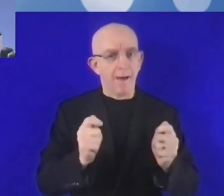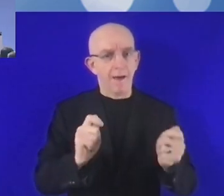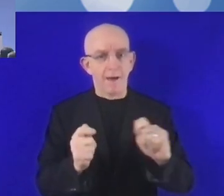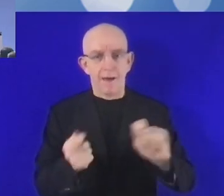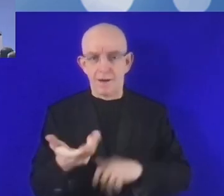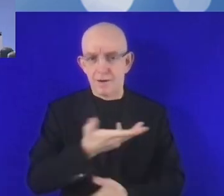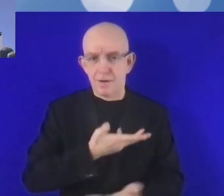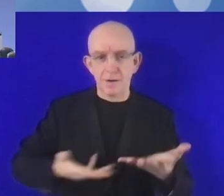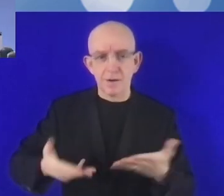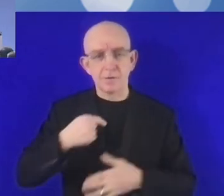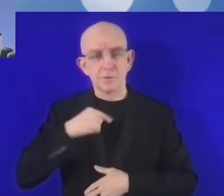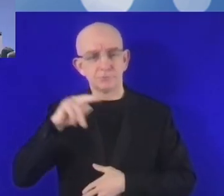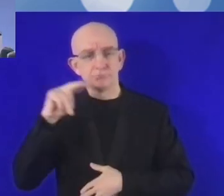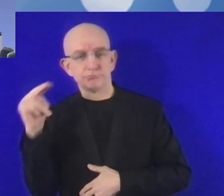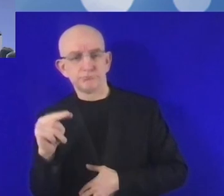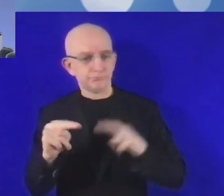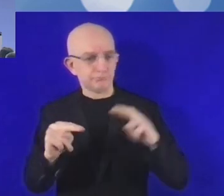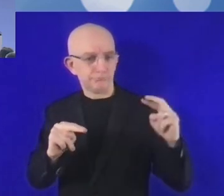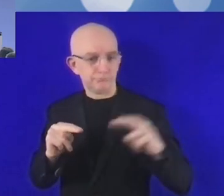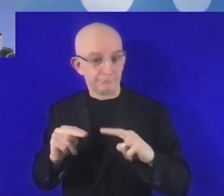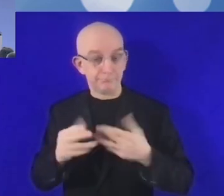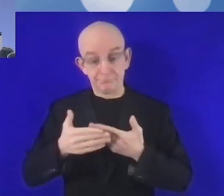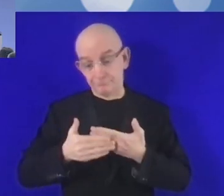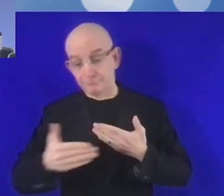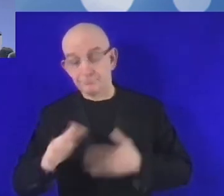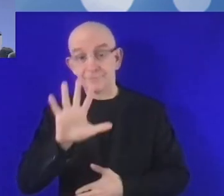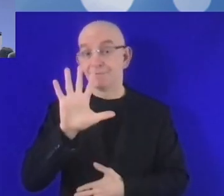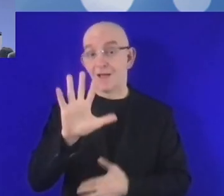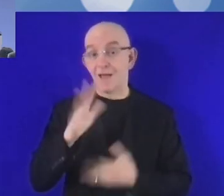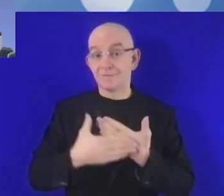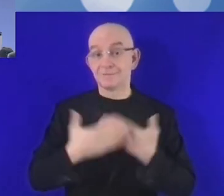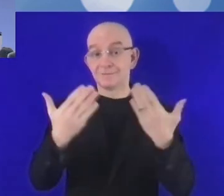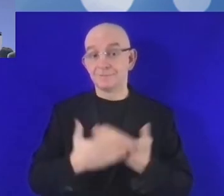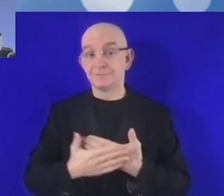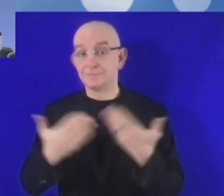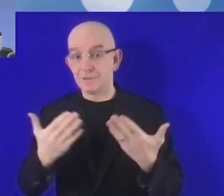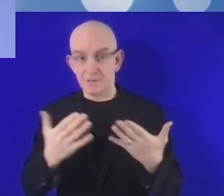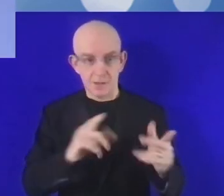свое мнение. А перед нами у нас впереди 5 дней,